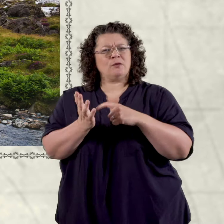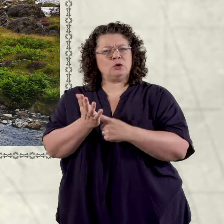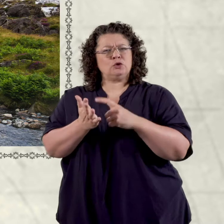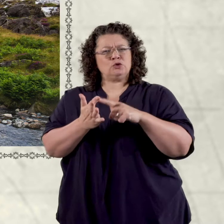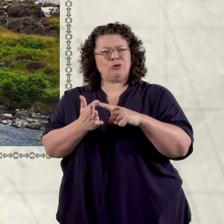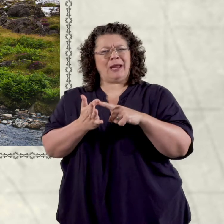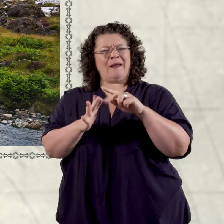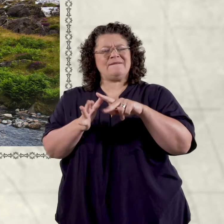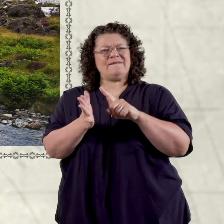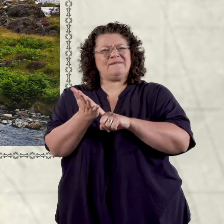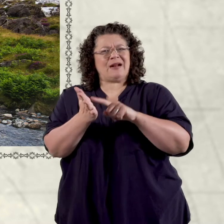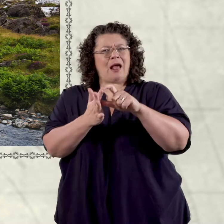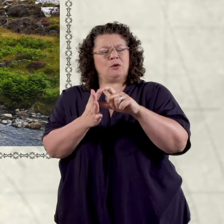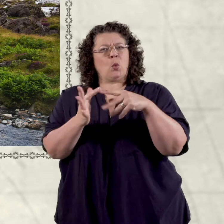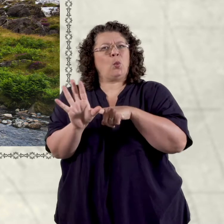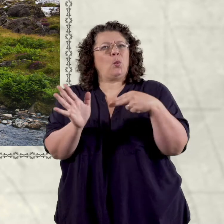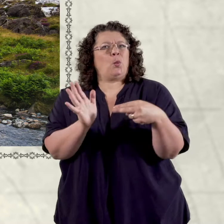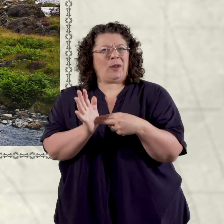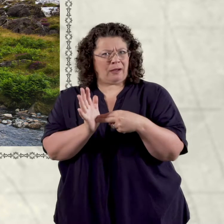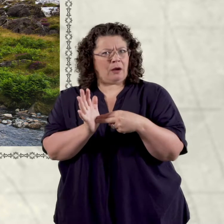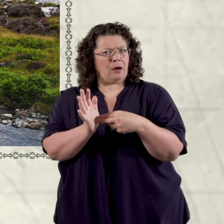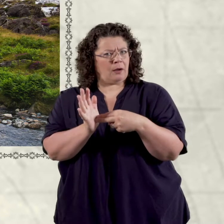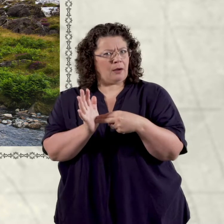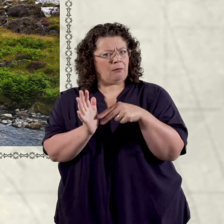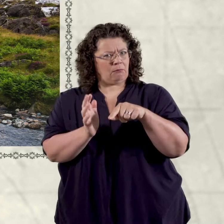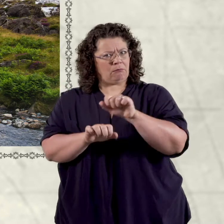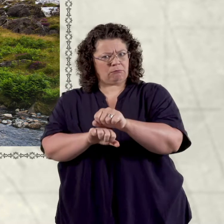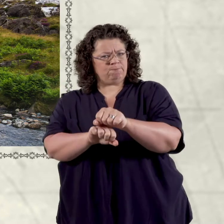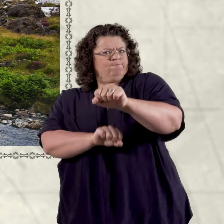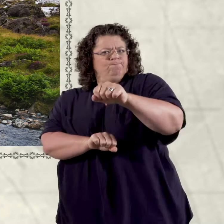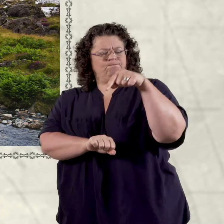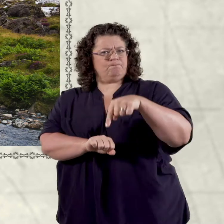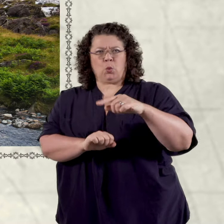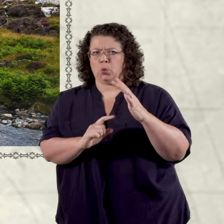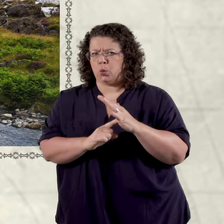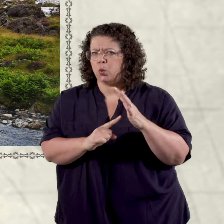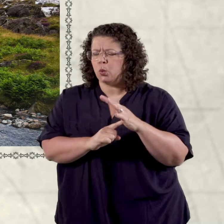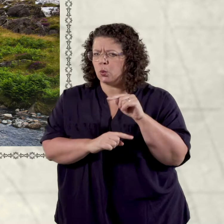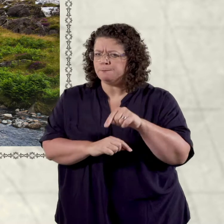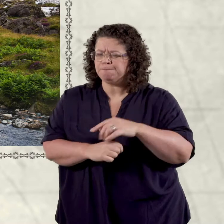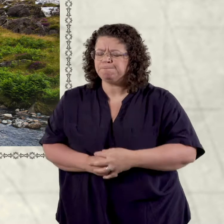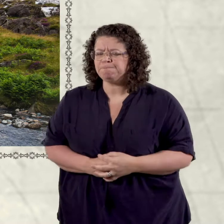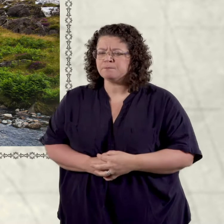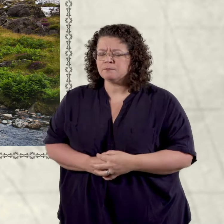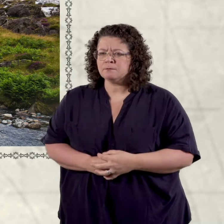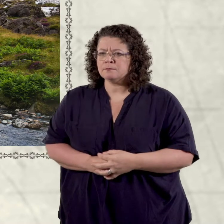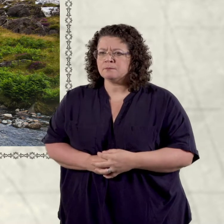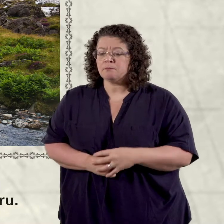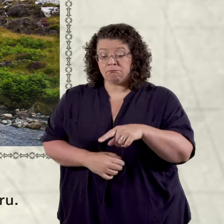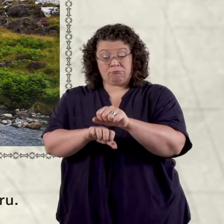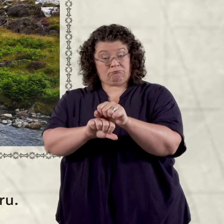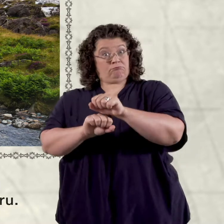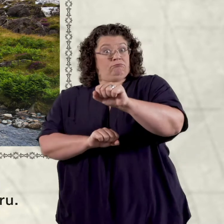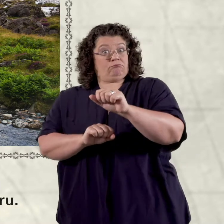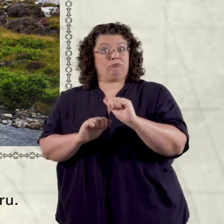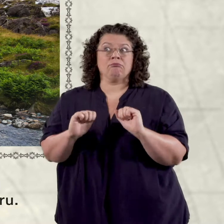Cytundeb Trefaldwyn. Dyma gytundeb rhyngdda i a brenin Lloegr Harry'r Trydydd.